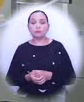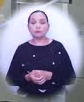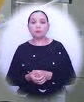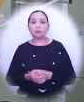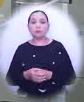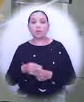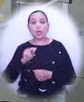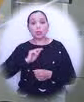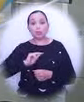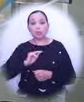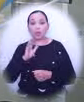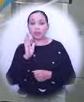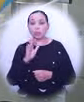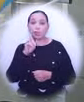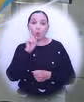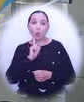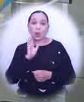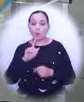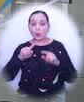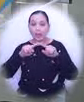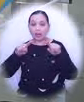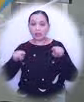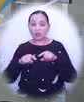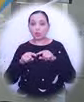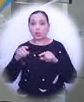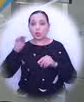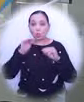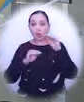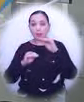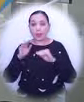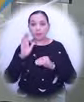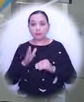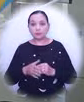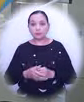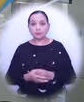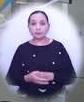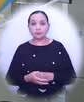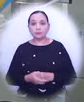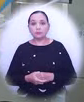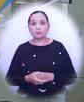So'ng ishlatishga qulay bo'lgan idishga solinadi.